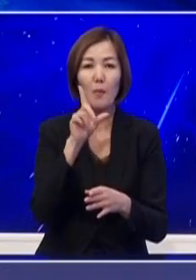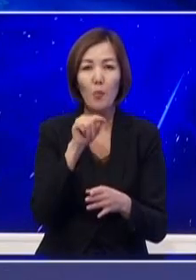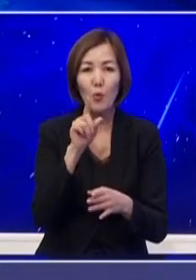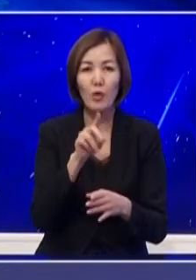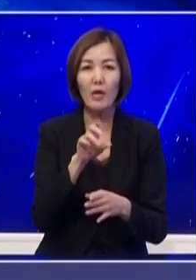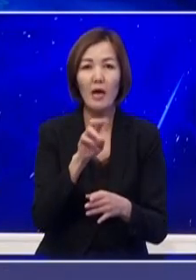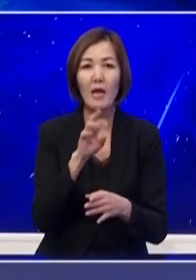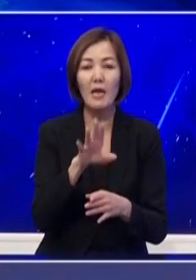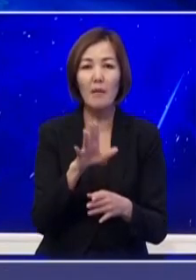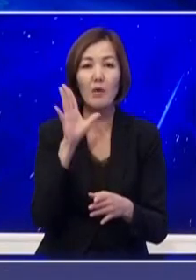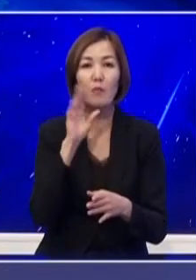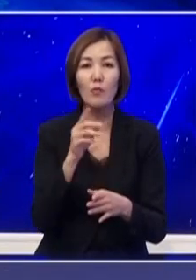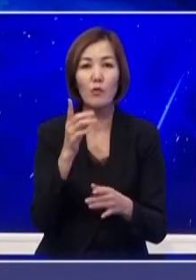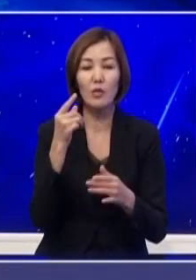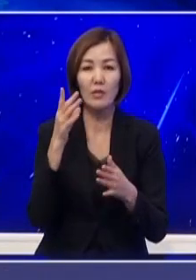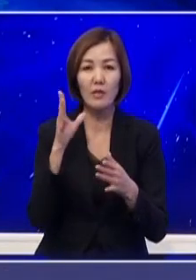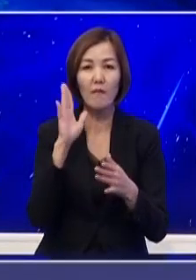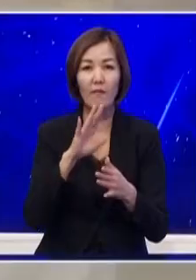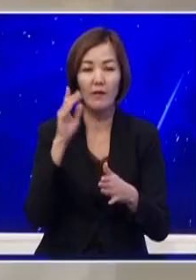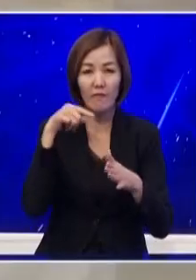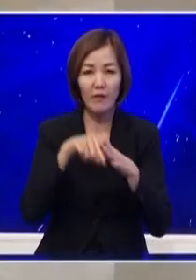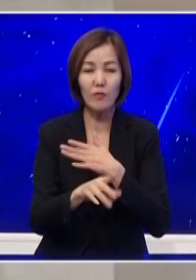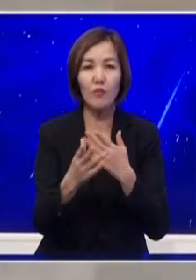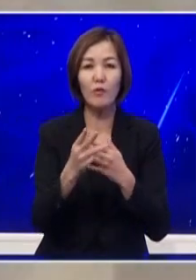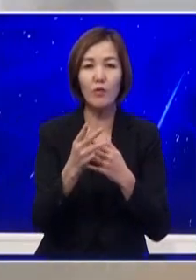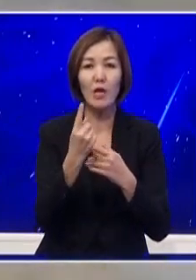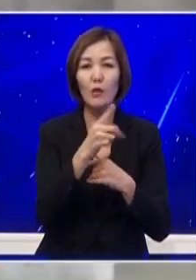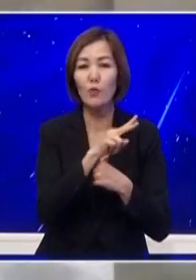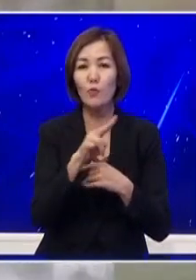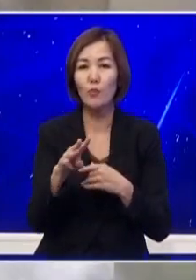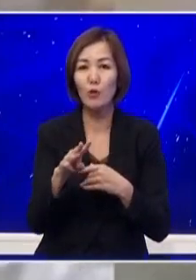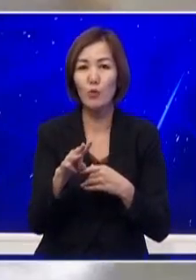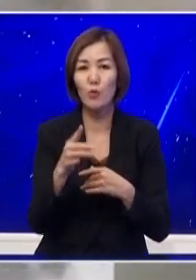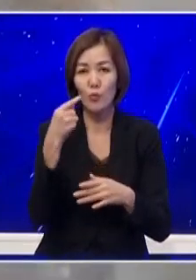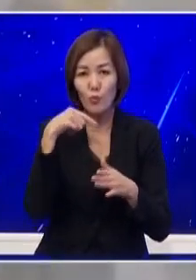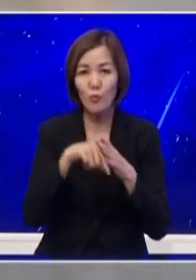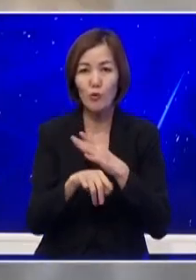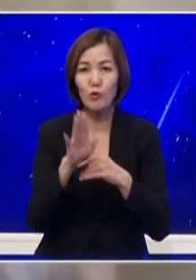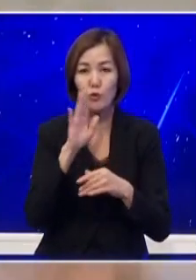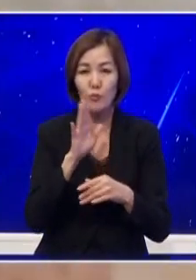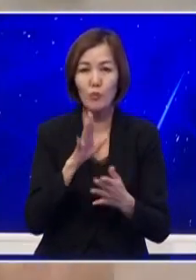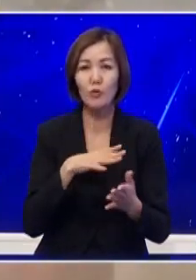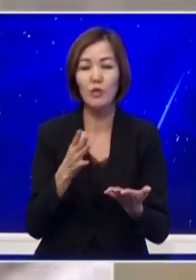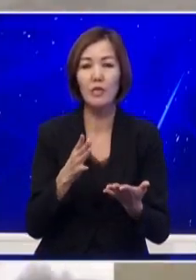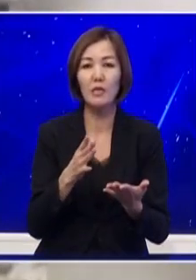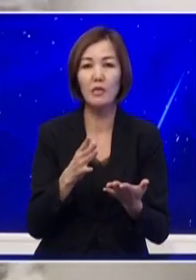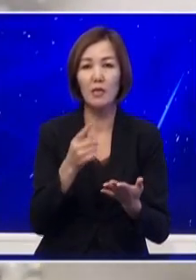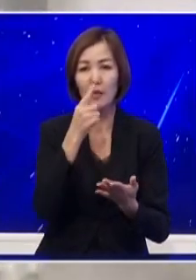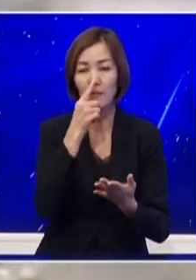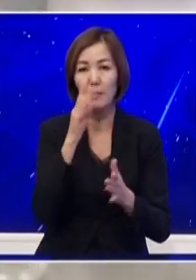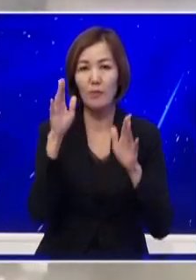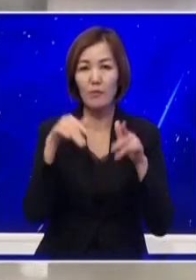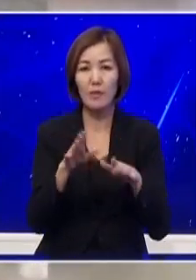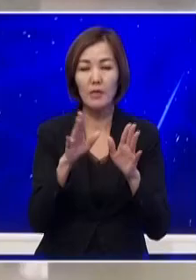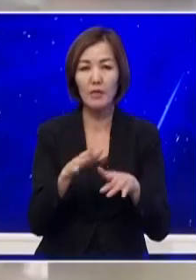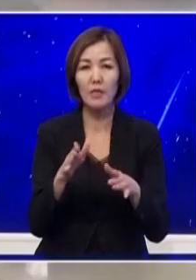водяной воробей умеет нырять и может находиться под водой целую минуту. Птицы этого вида обитают в основном близ горных рек и